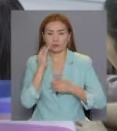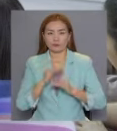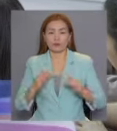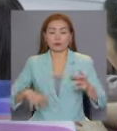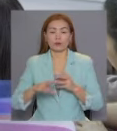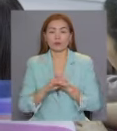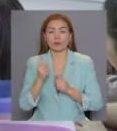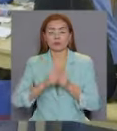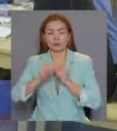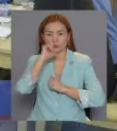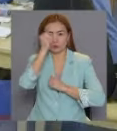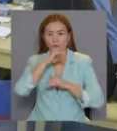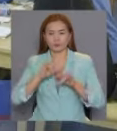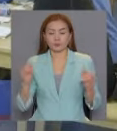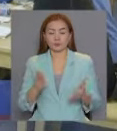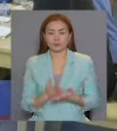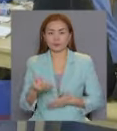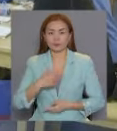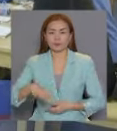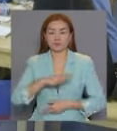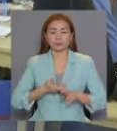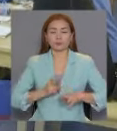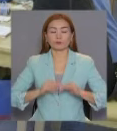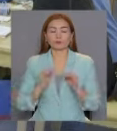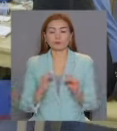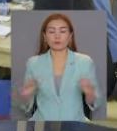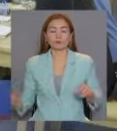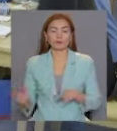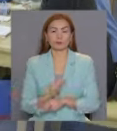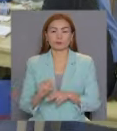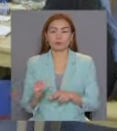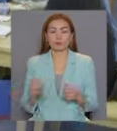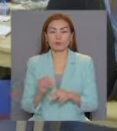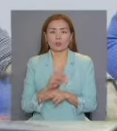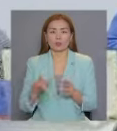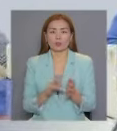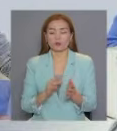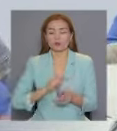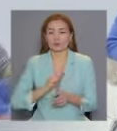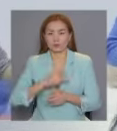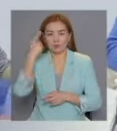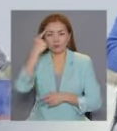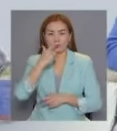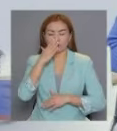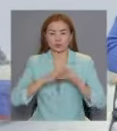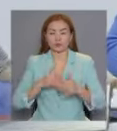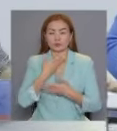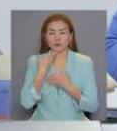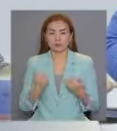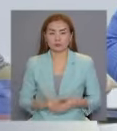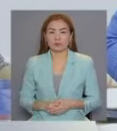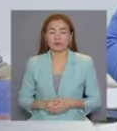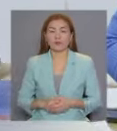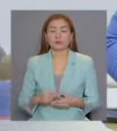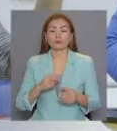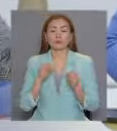бүлдіршіндер саны күн санап артып барады. Облыста осындай балаларды емдейтін, сауықтыратын орталықтарда білікті маман тапшы.